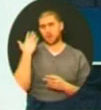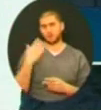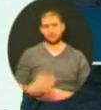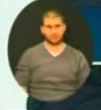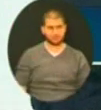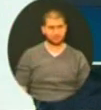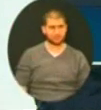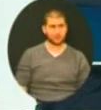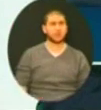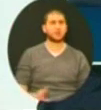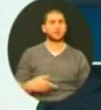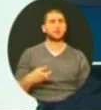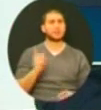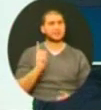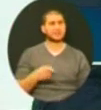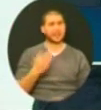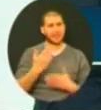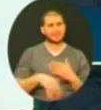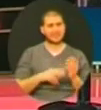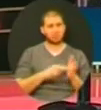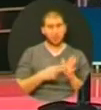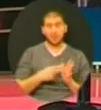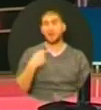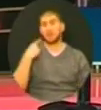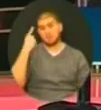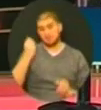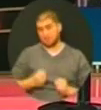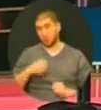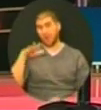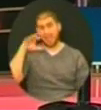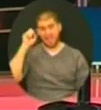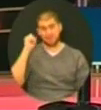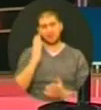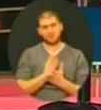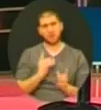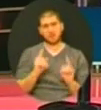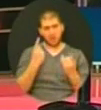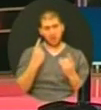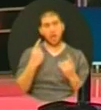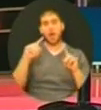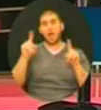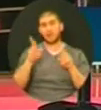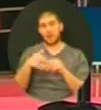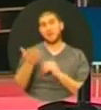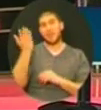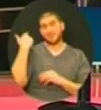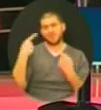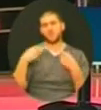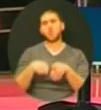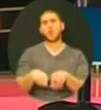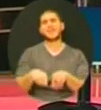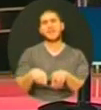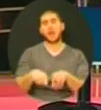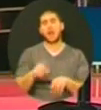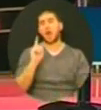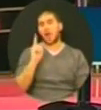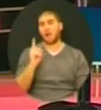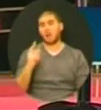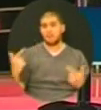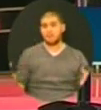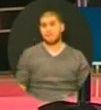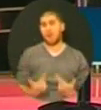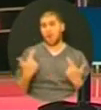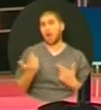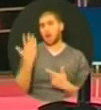את הדוח הזה לפוליטיקה, את זה צריך להפסיק. אין לי ספק שהפקת הלקחים הזאת נעשתה, היא נעשתה דרך אגב גם לפני ותוך כדי, אלא שהמערכה הייתה